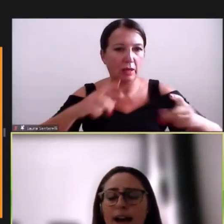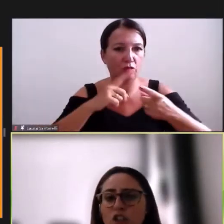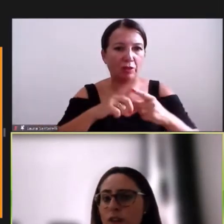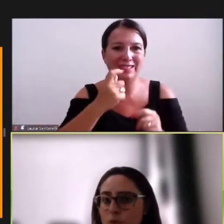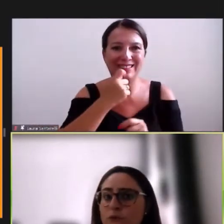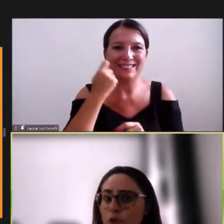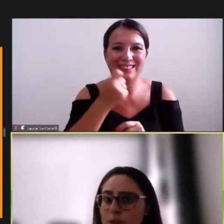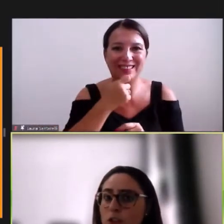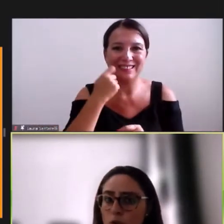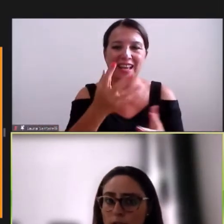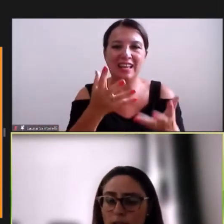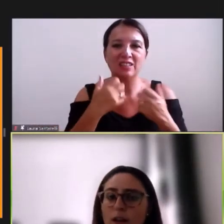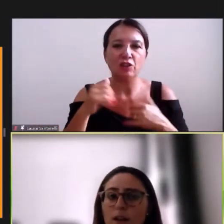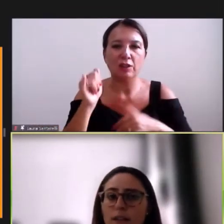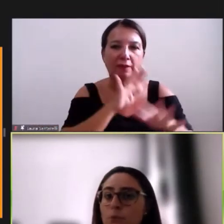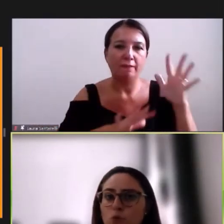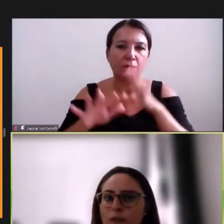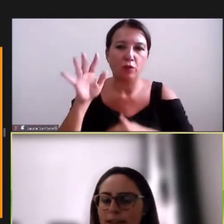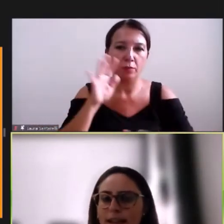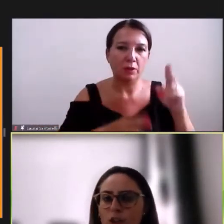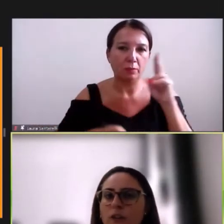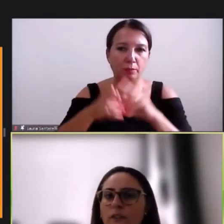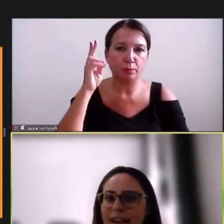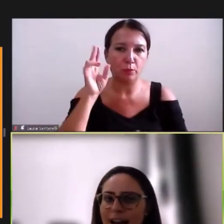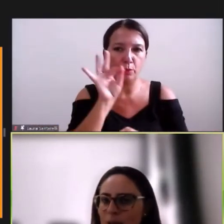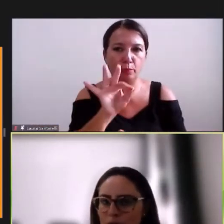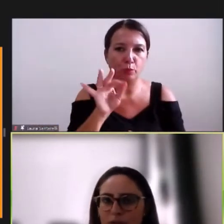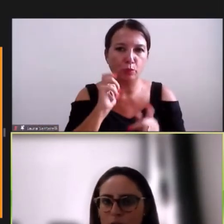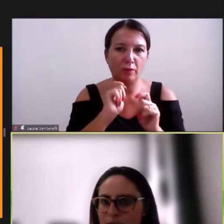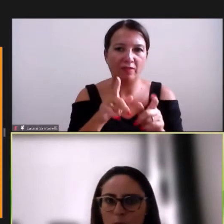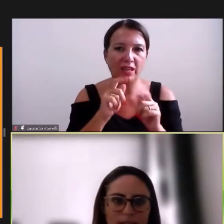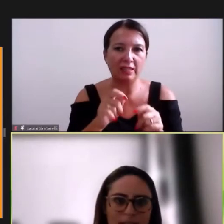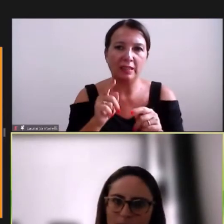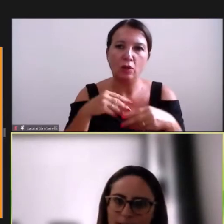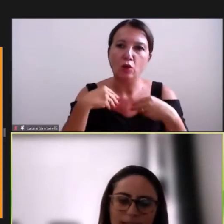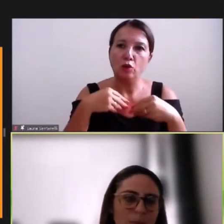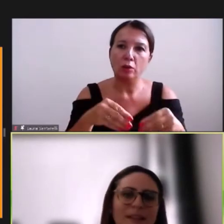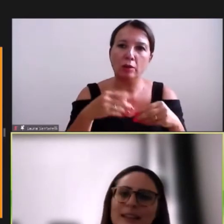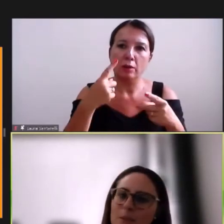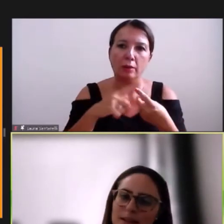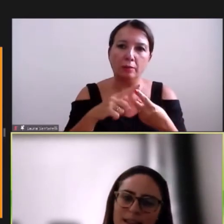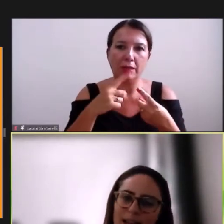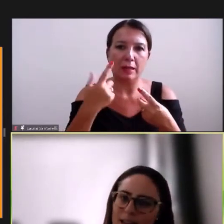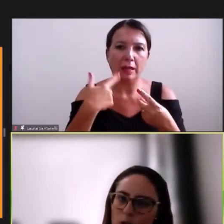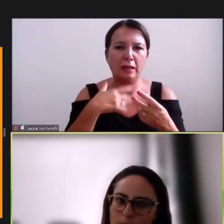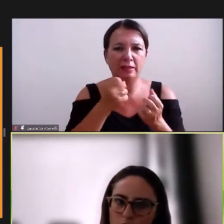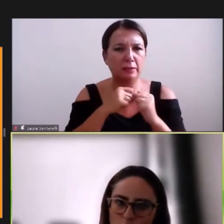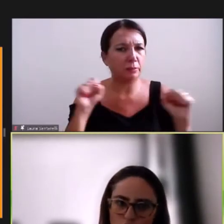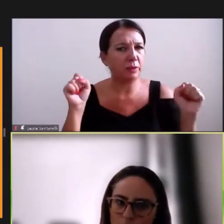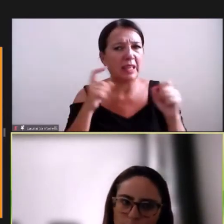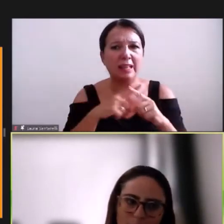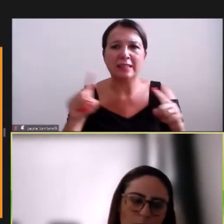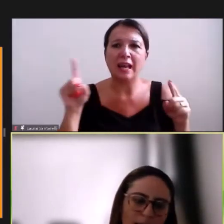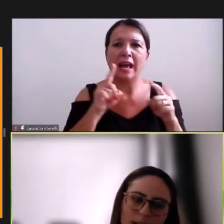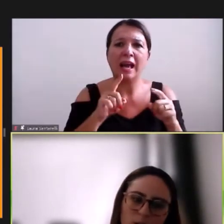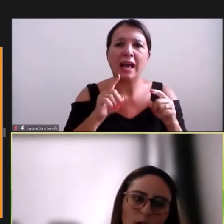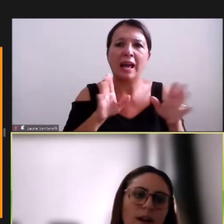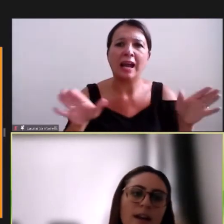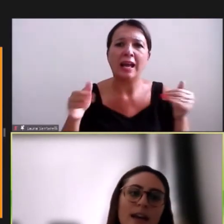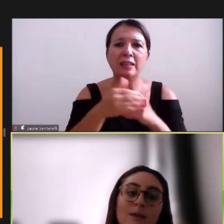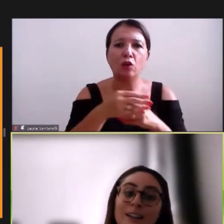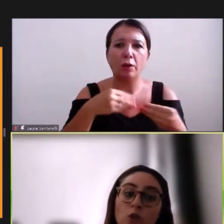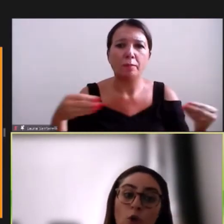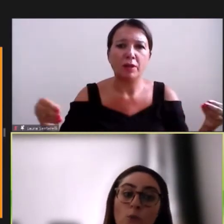interessati a ricevere più informazioni nel punto vendita, lì dove vi recate per fare acquisti quotidianamente, indipendentemente dalla categoria merceologica di cui stiamo